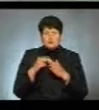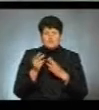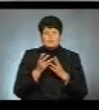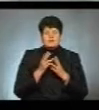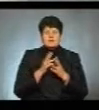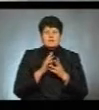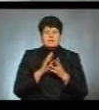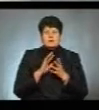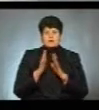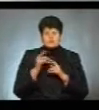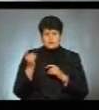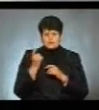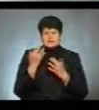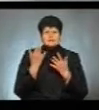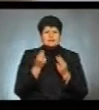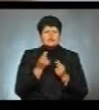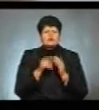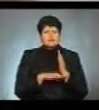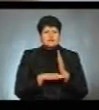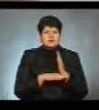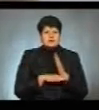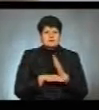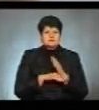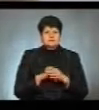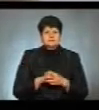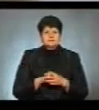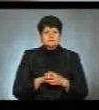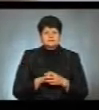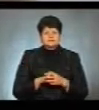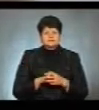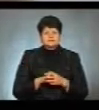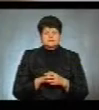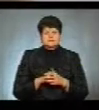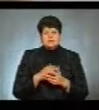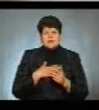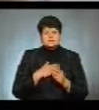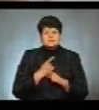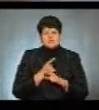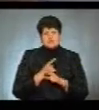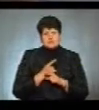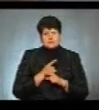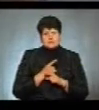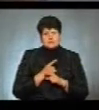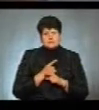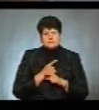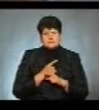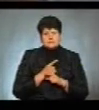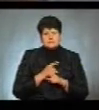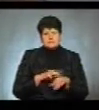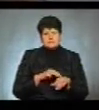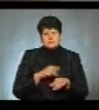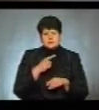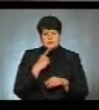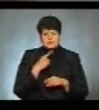Олег Соколовський. На запитання, скільки коштують дерева, відповів так. Нам заборонили правоохоронні органи, да, тому